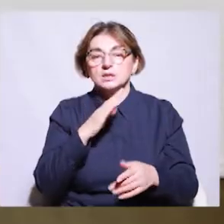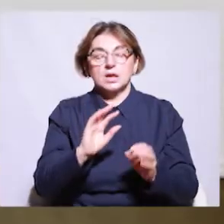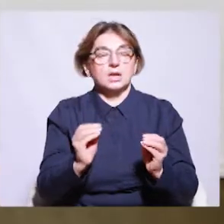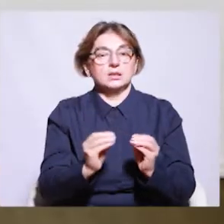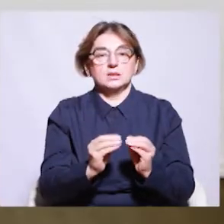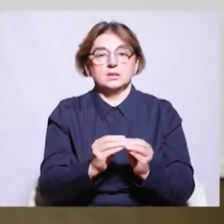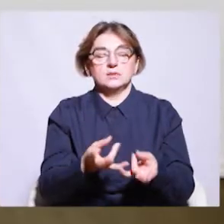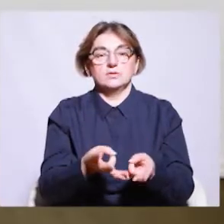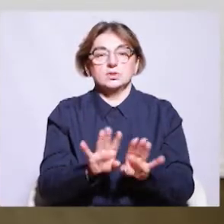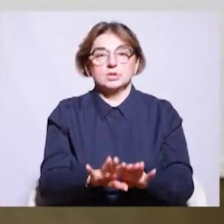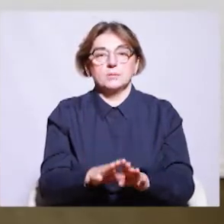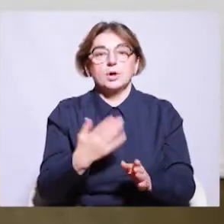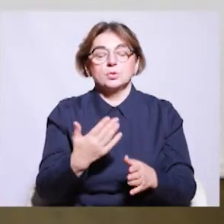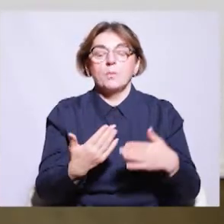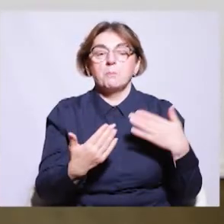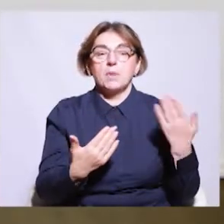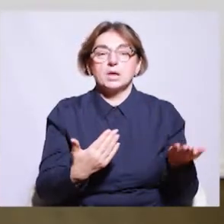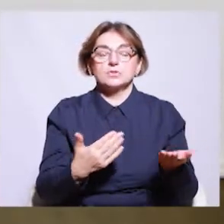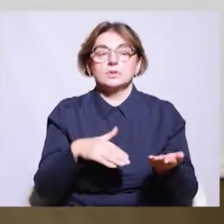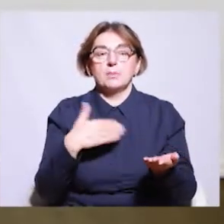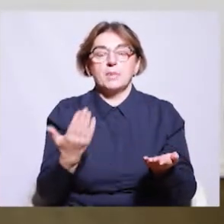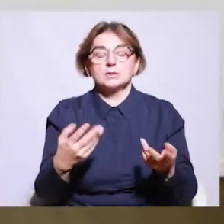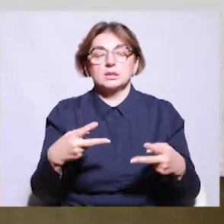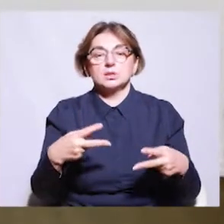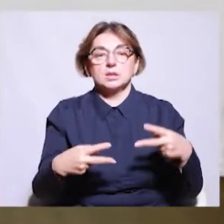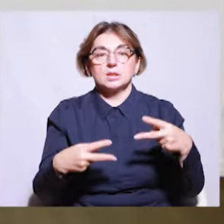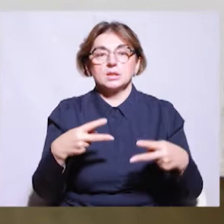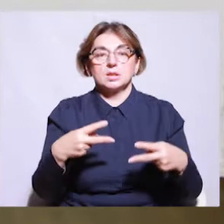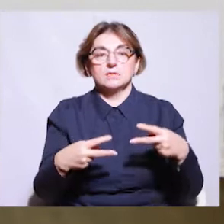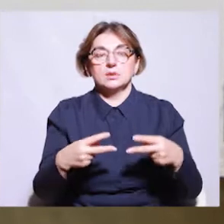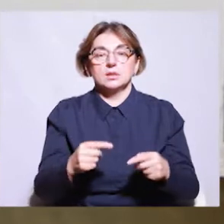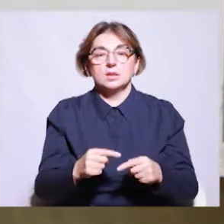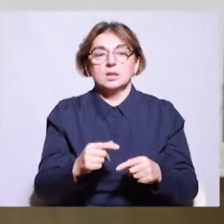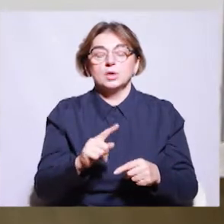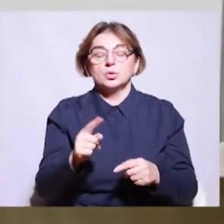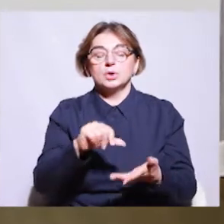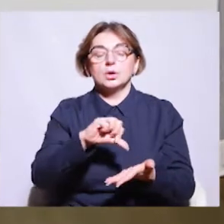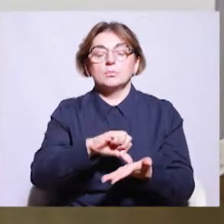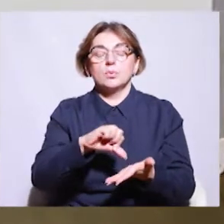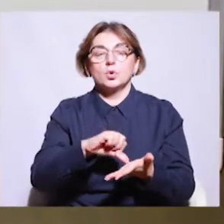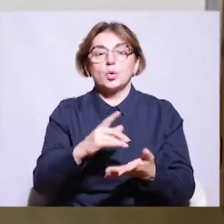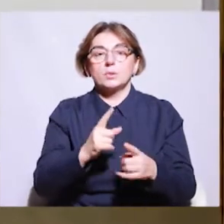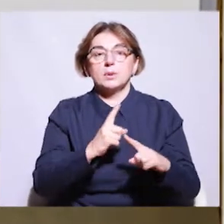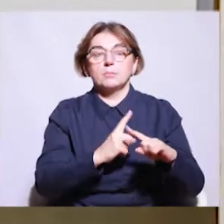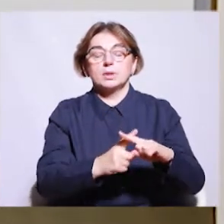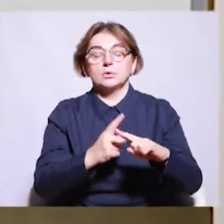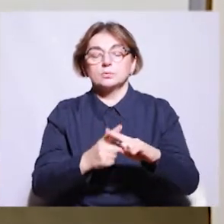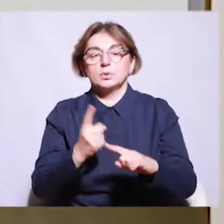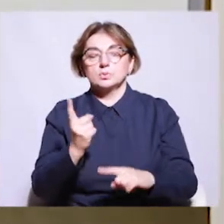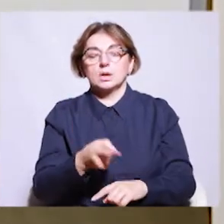თუ ტოლობის მარჯვენა და მარცხენა მხარეს ერთი და იგივე იონებს